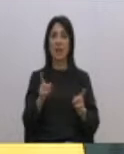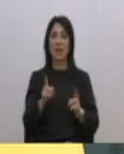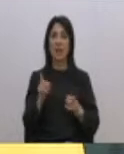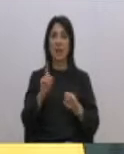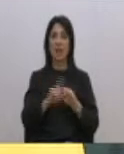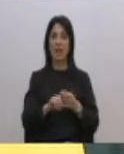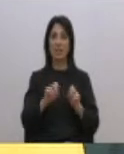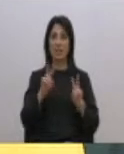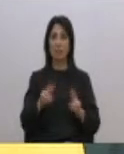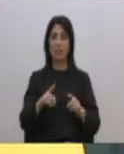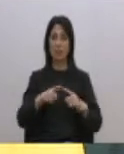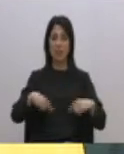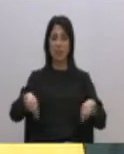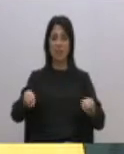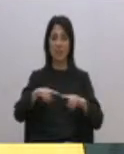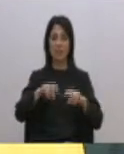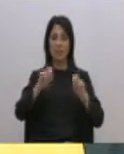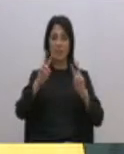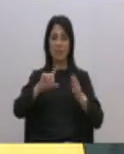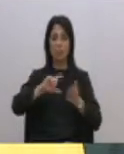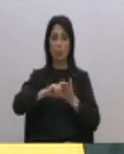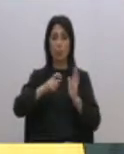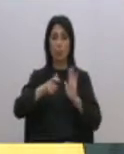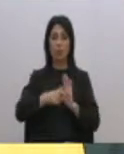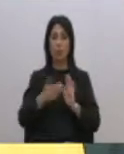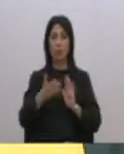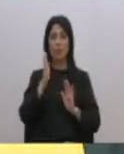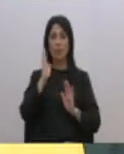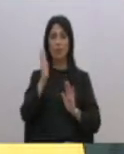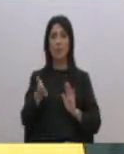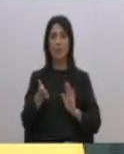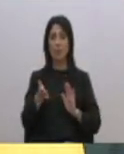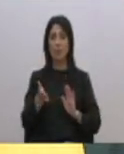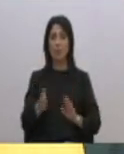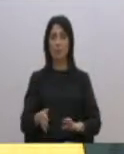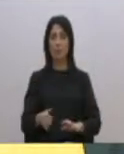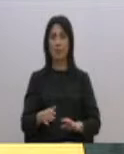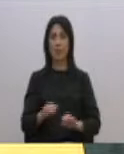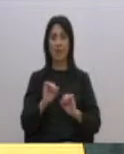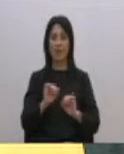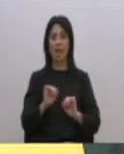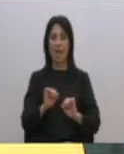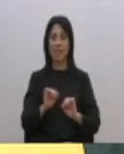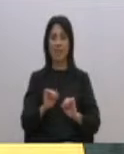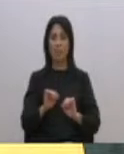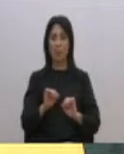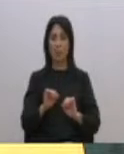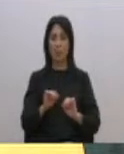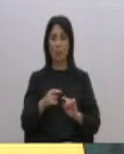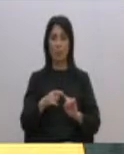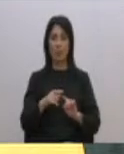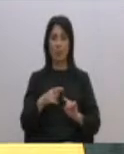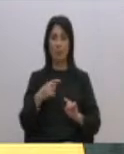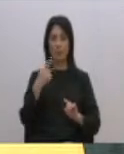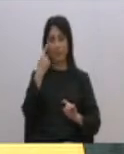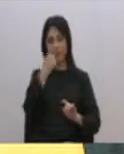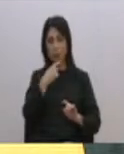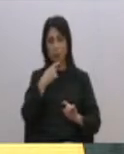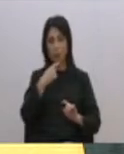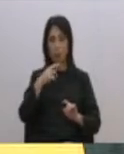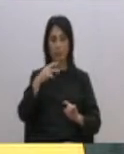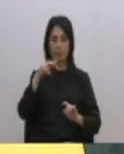ეხება სპეციალურ სივრცეს, ეს არის სპეციალური ოთახი, რომელიც იქნება დაზღვეული, დაცული ყოველგვარი ვიზუალური თუ